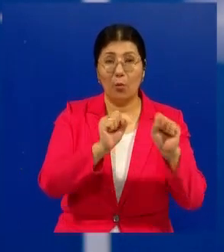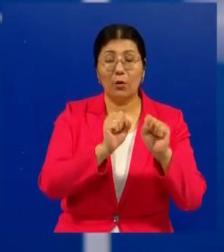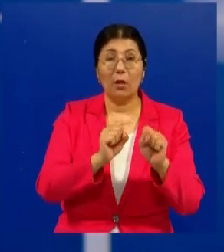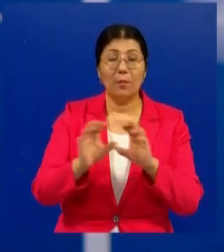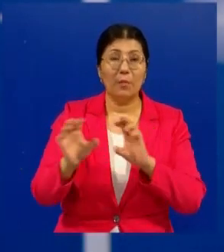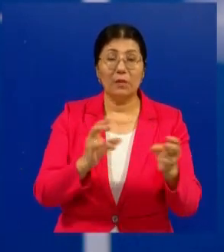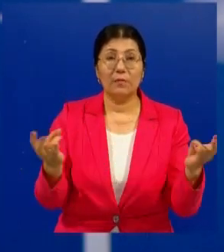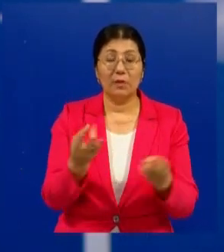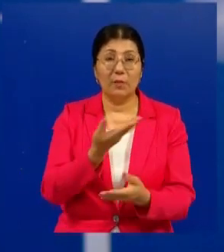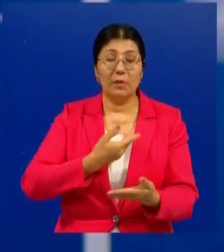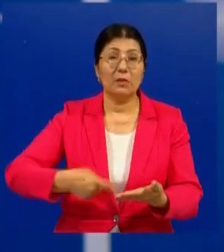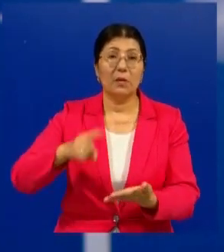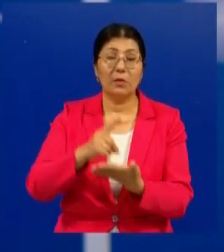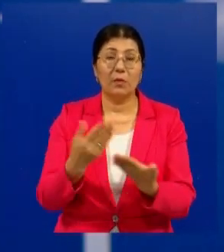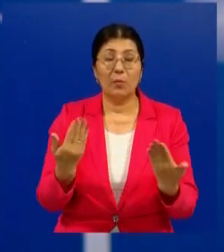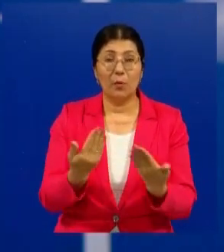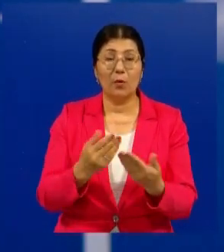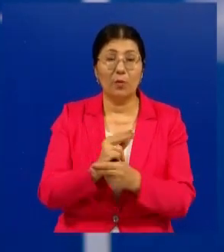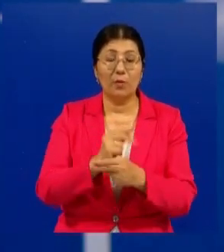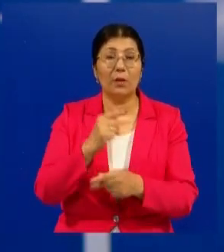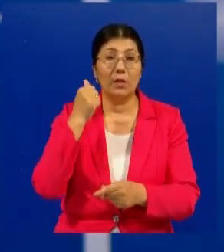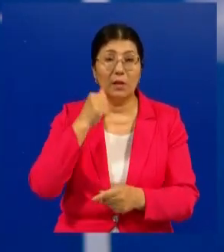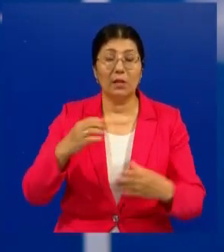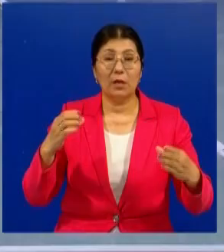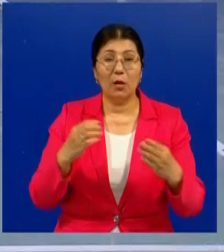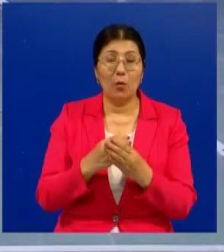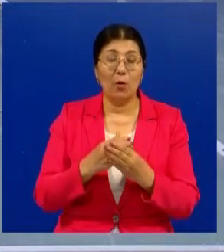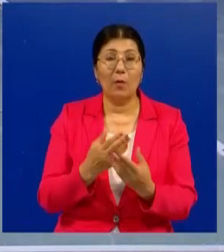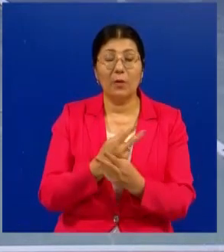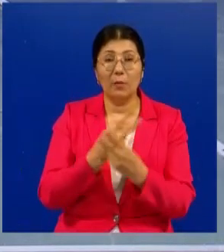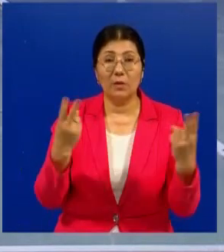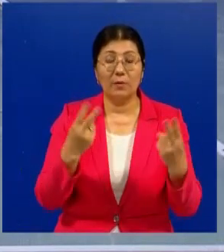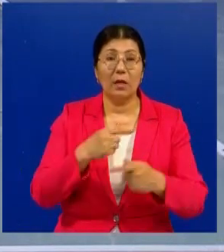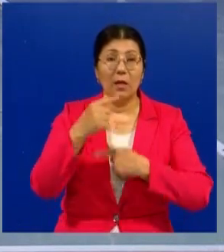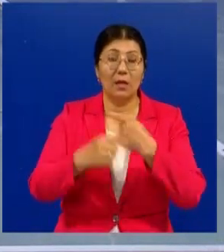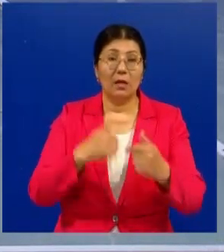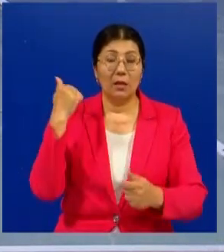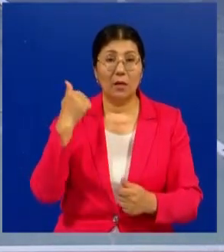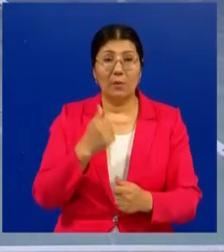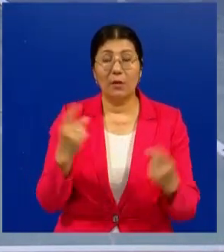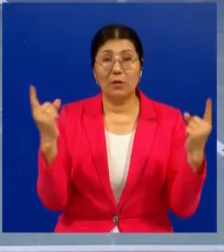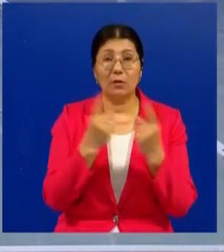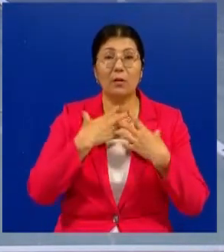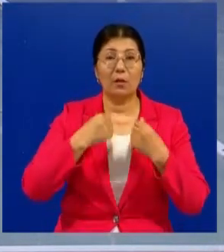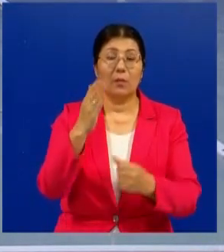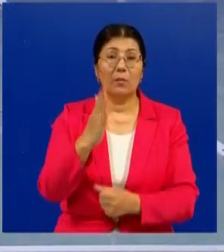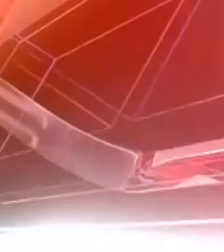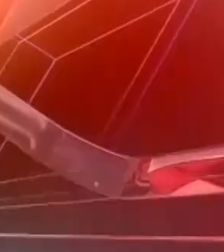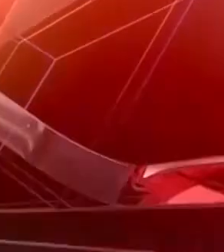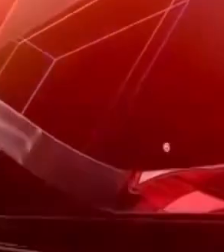сізбен біздің борышымыз. Бүгінгі тәрбие ертеңгі қоғам айнасы. Келесі аптада жүздескенше аман болайық.